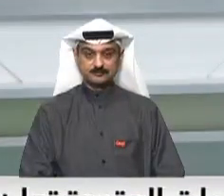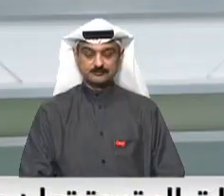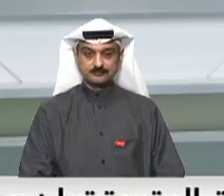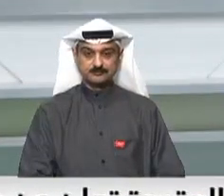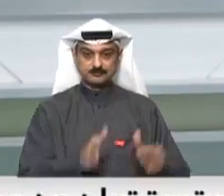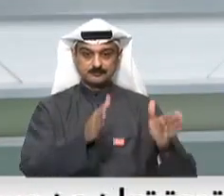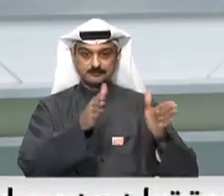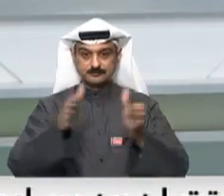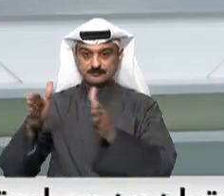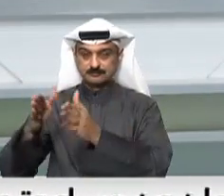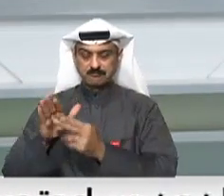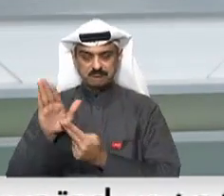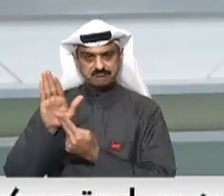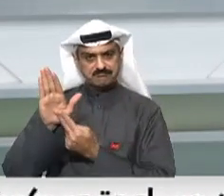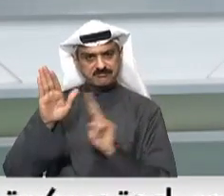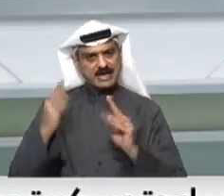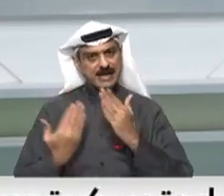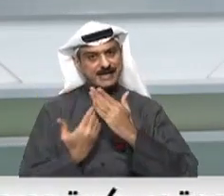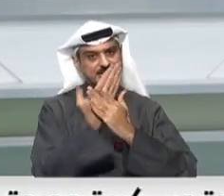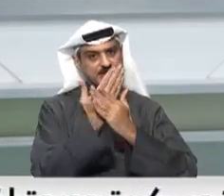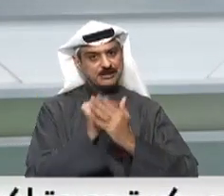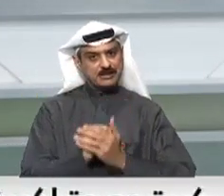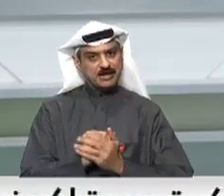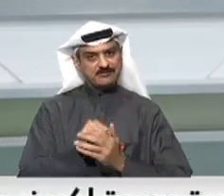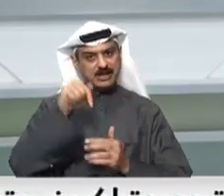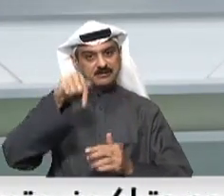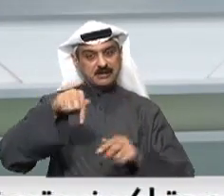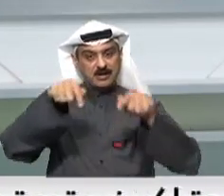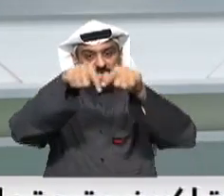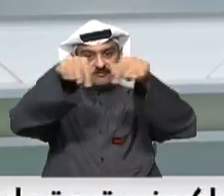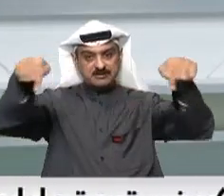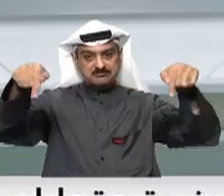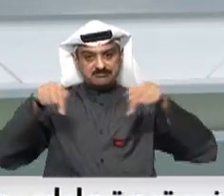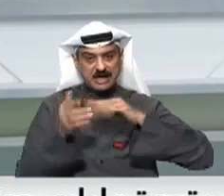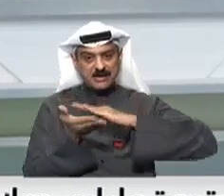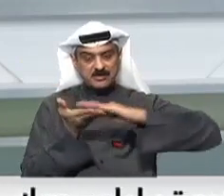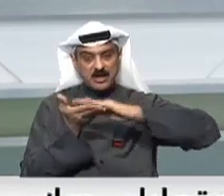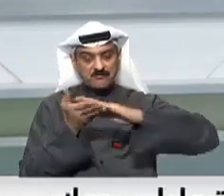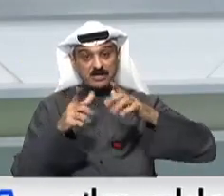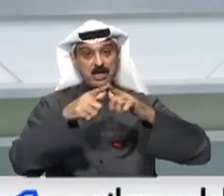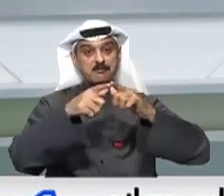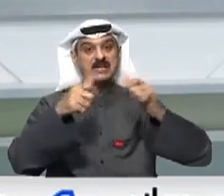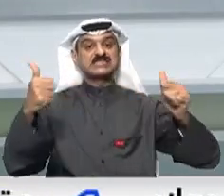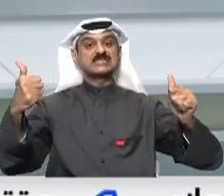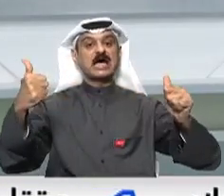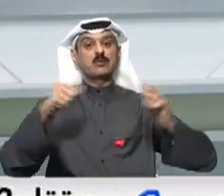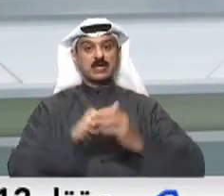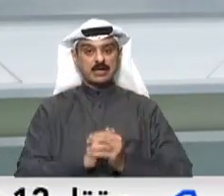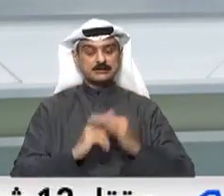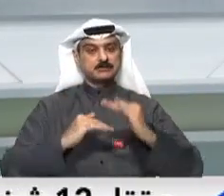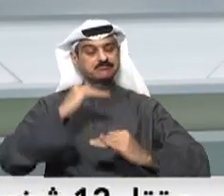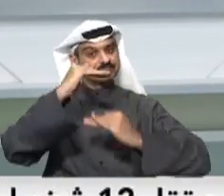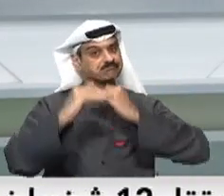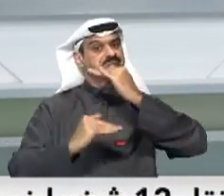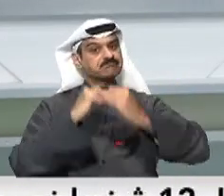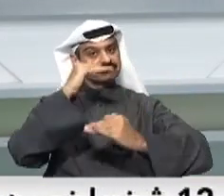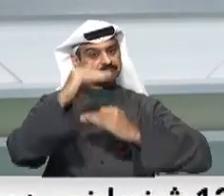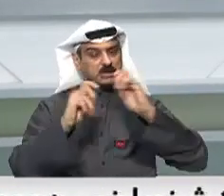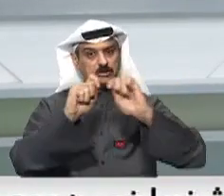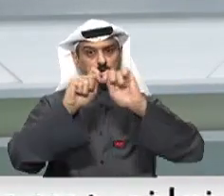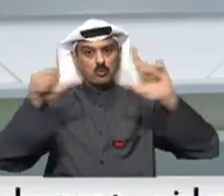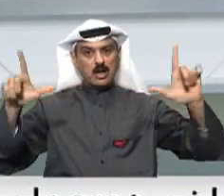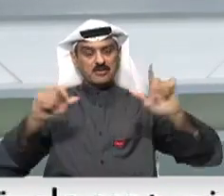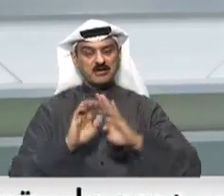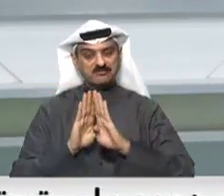رجحت تقارير حديثه ان يسجل غطاء العقاري في دول مجلس التعاون الخليجي تقدما ملحوظا بدعم